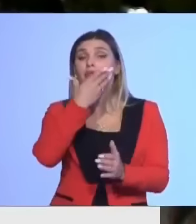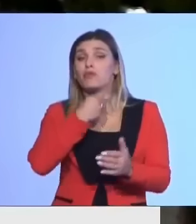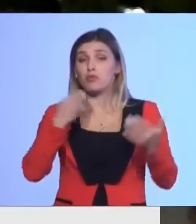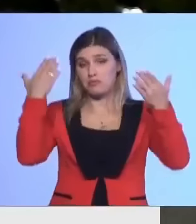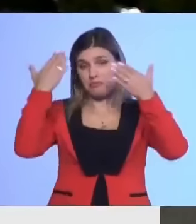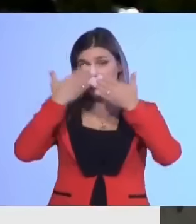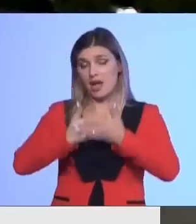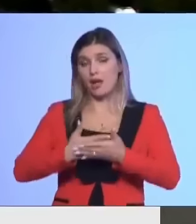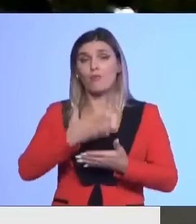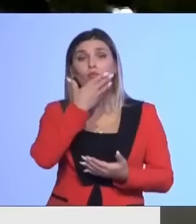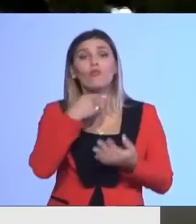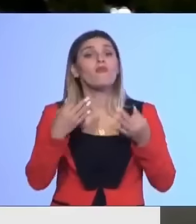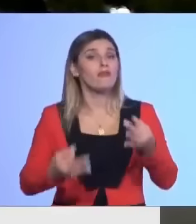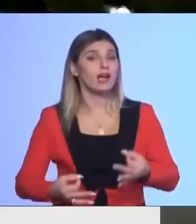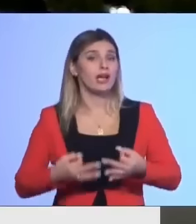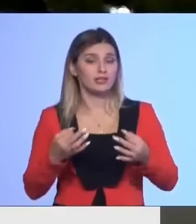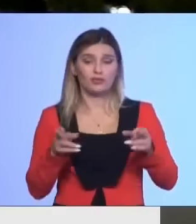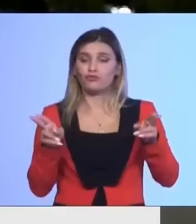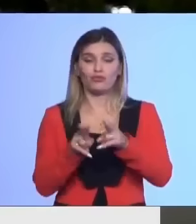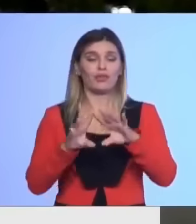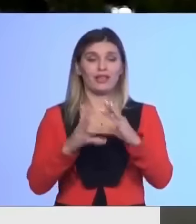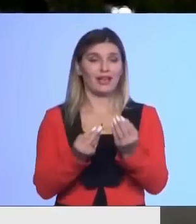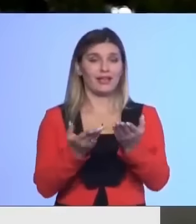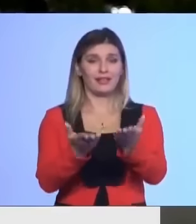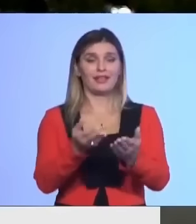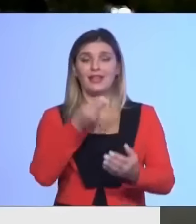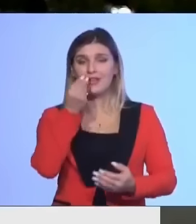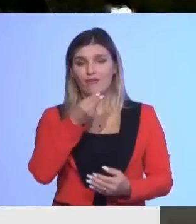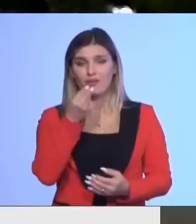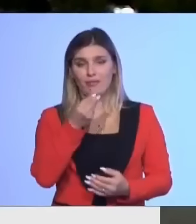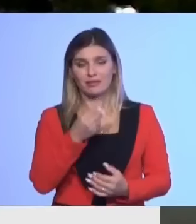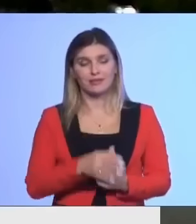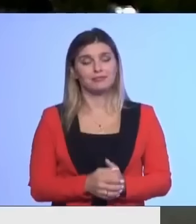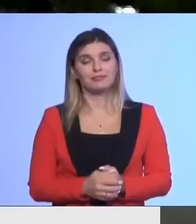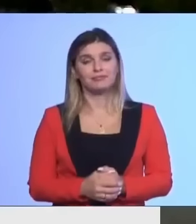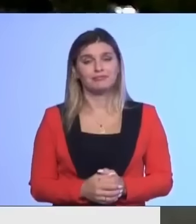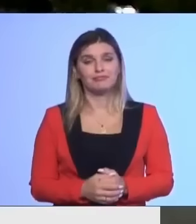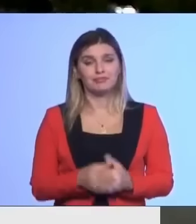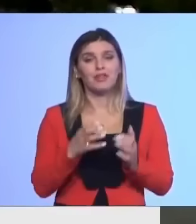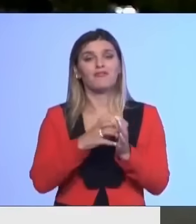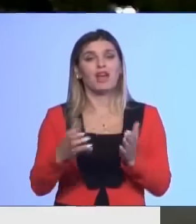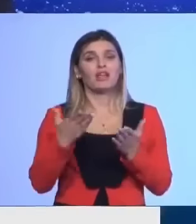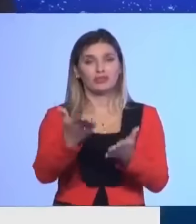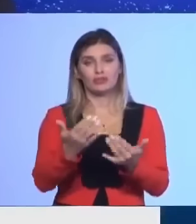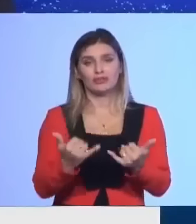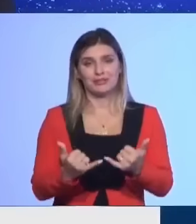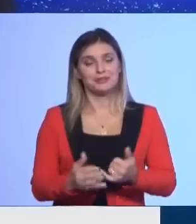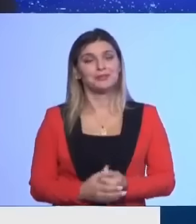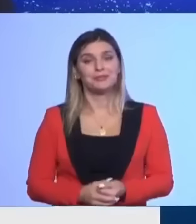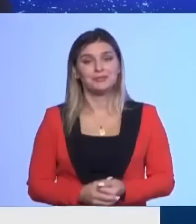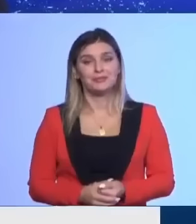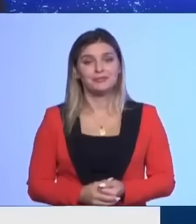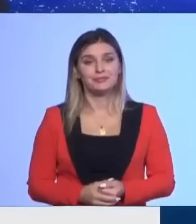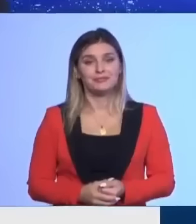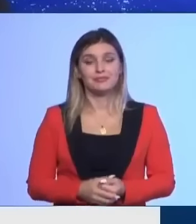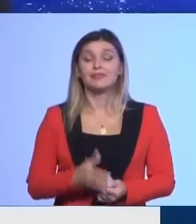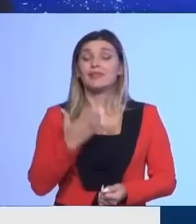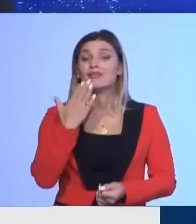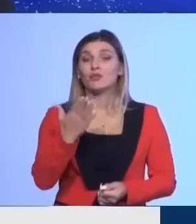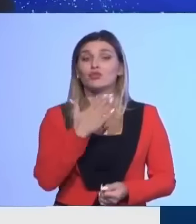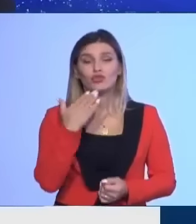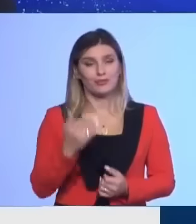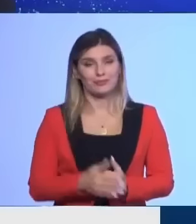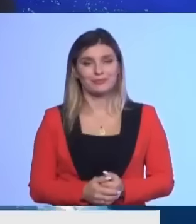fest dhe kaq sa i përket sa linjë të drejtë për drejtë Alketa, po ju lë linjën për ju në studio. Alba, të falenderoj